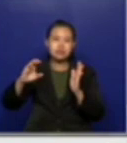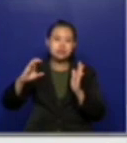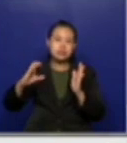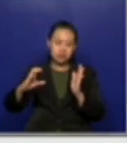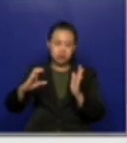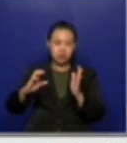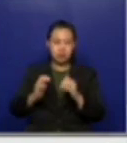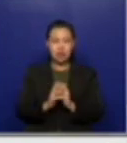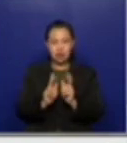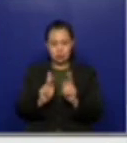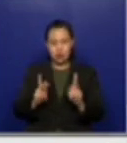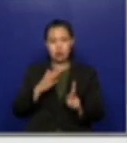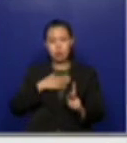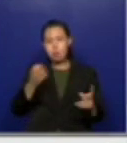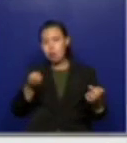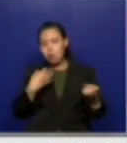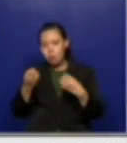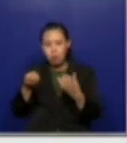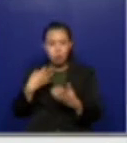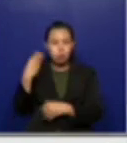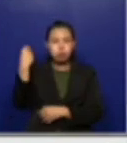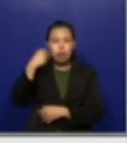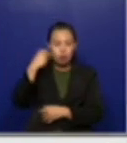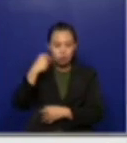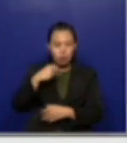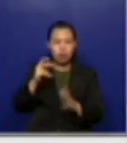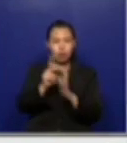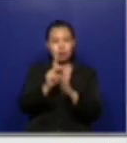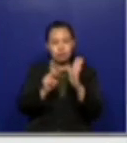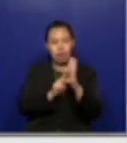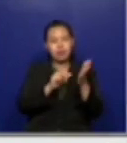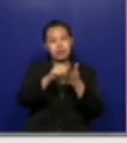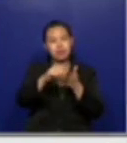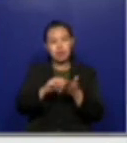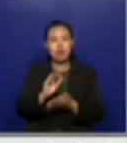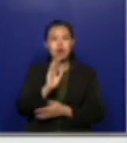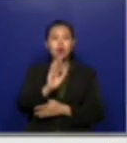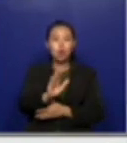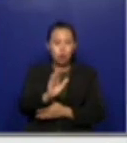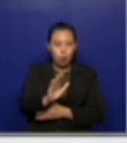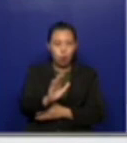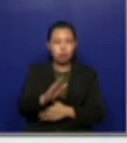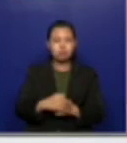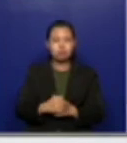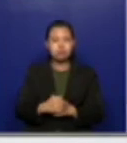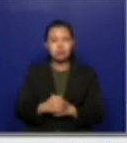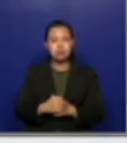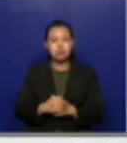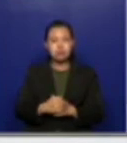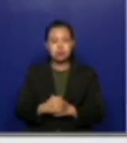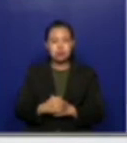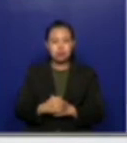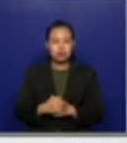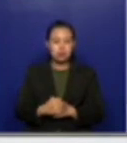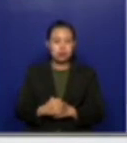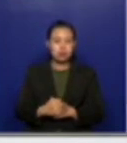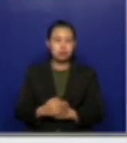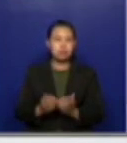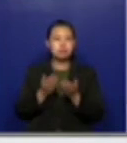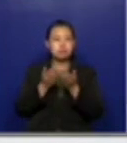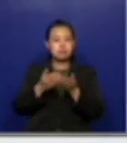คณะผมที่เป็นประธานมาบ่อยครั้งก็เพราะเรื่องการแก้ไขกฎหมายในรัฐบาลของท่านไม่เคยแก้ไขเรื่องของกองทัพเรือฮะไม่ได้เกี่ยวกับเรือดำน้